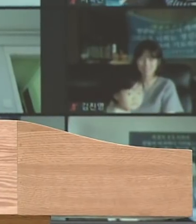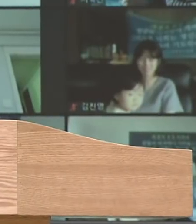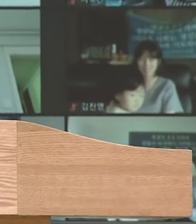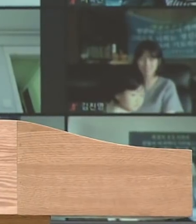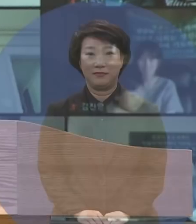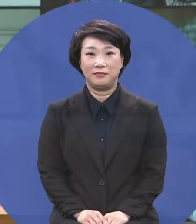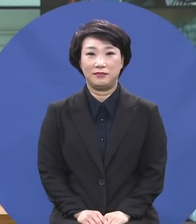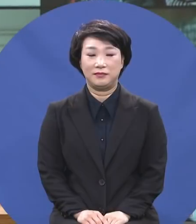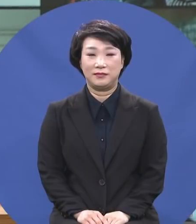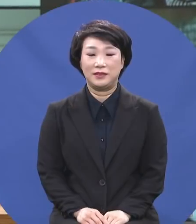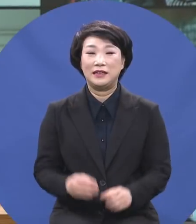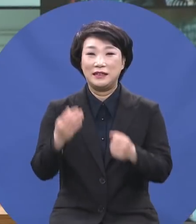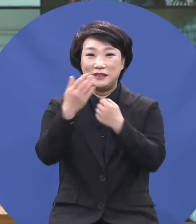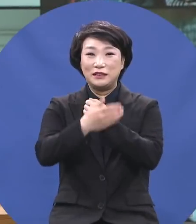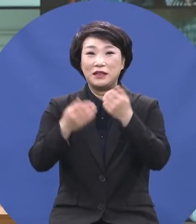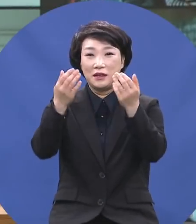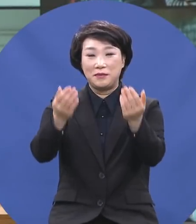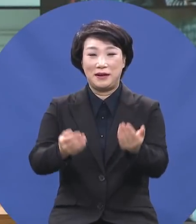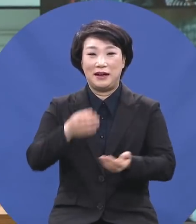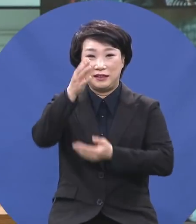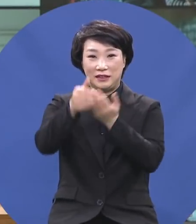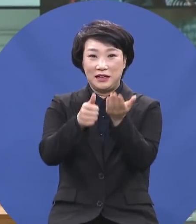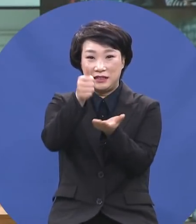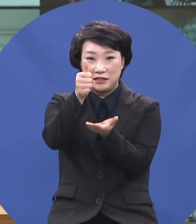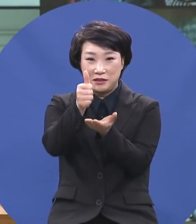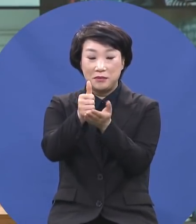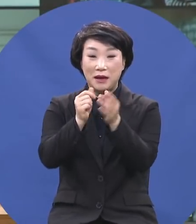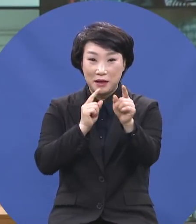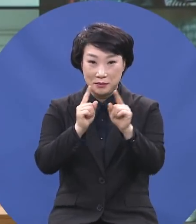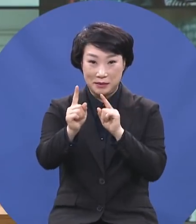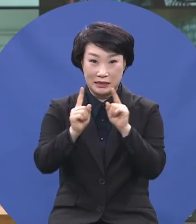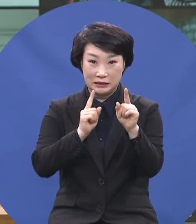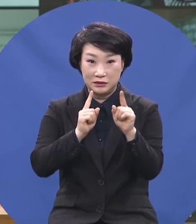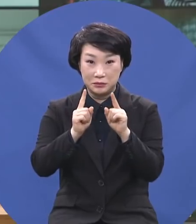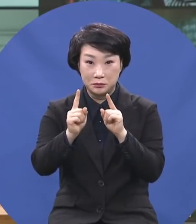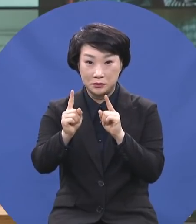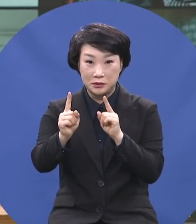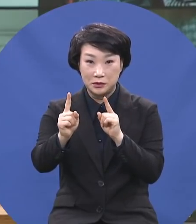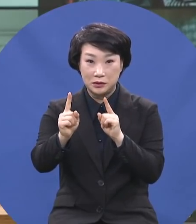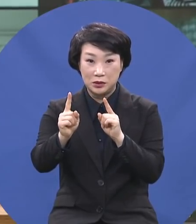은혜 받으실 하나님 말씀은